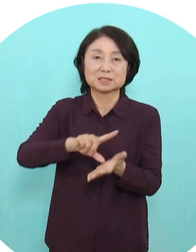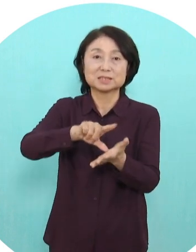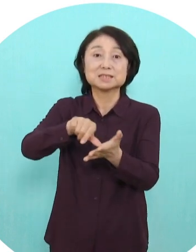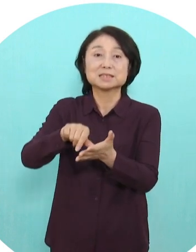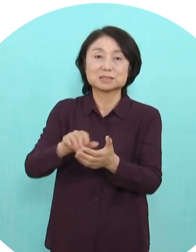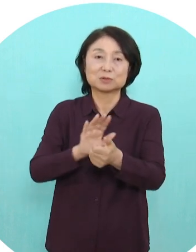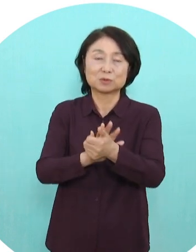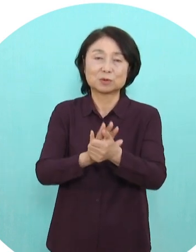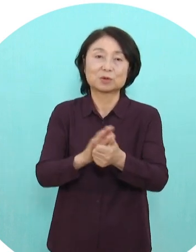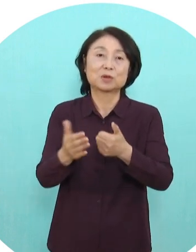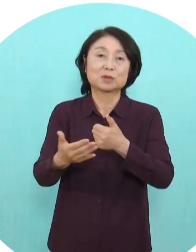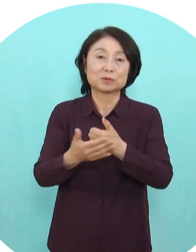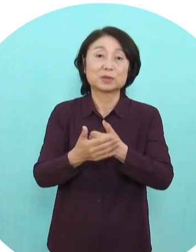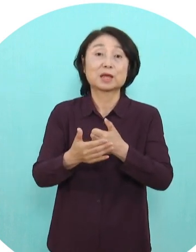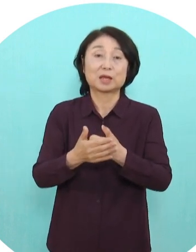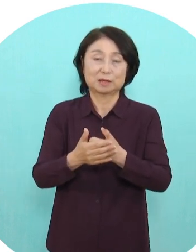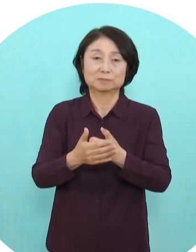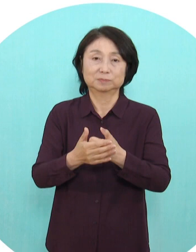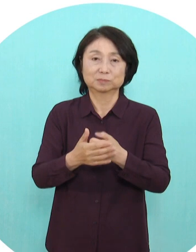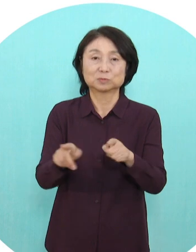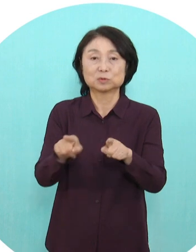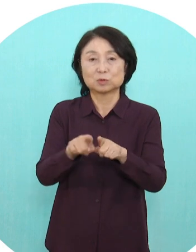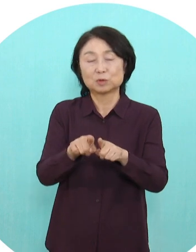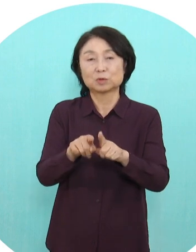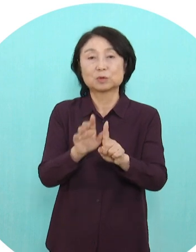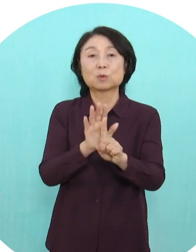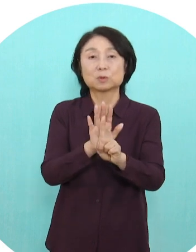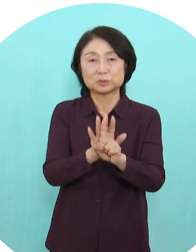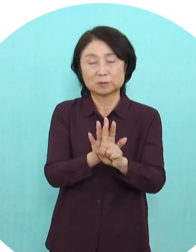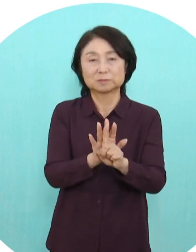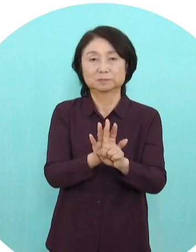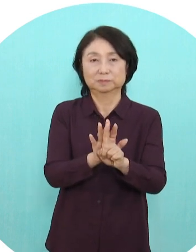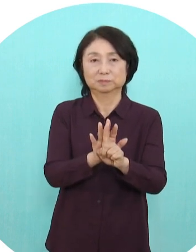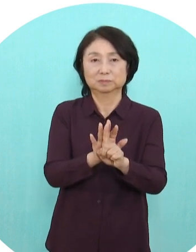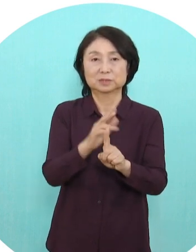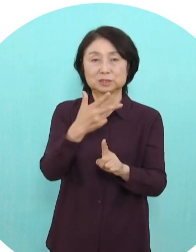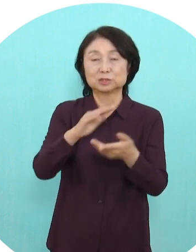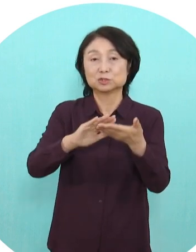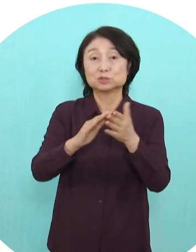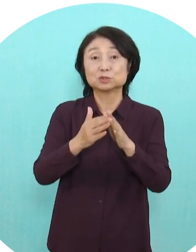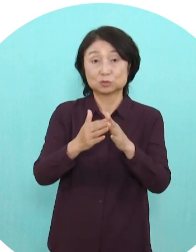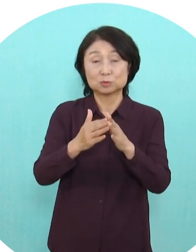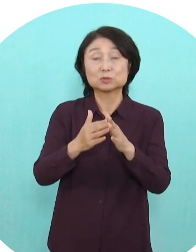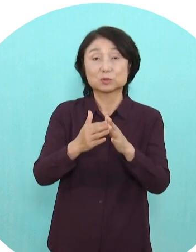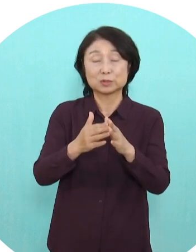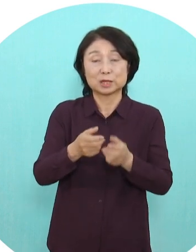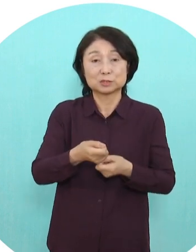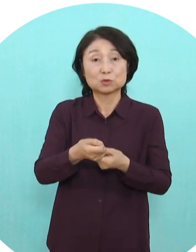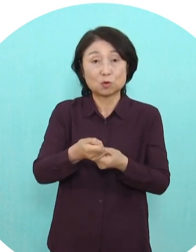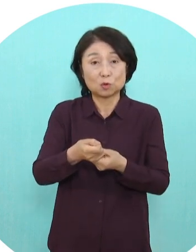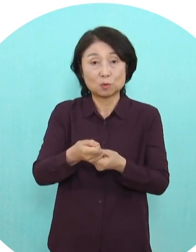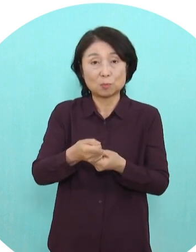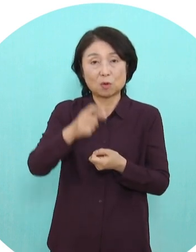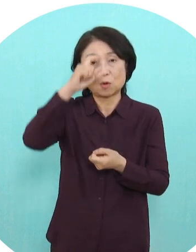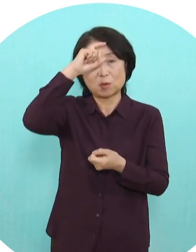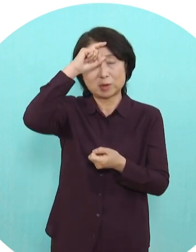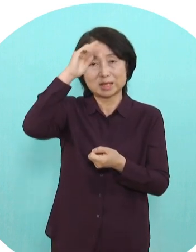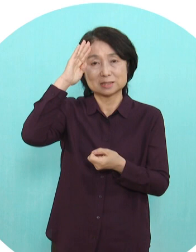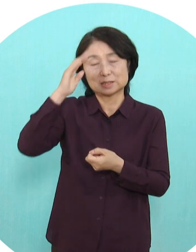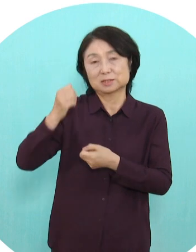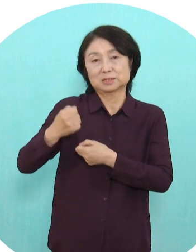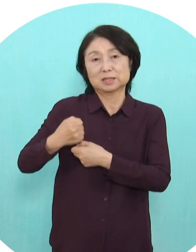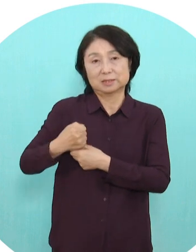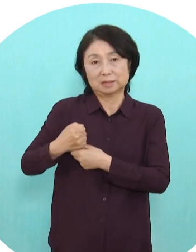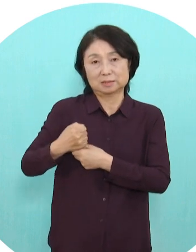民や地域の人と互いに助け合う共助、市町村や消防をはじめ警察や自